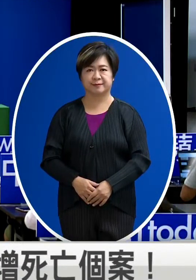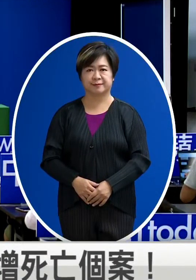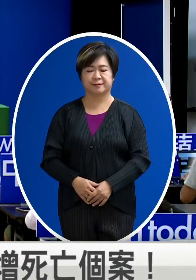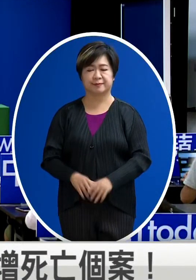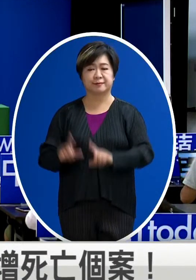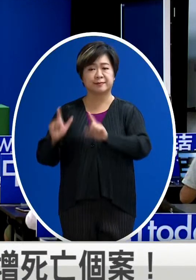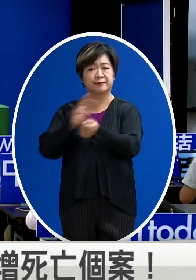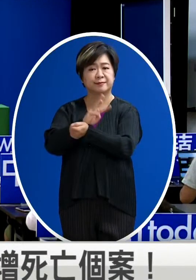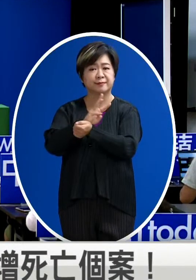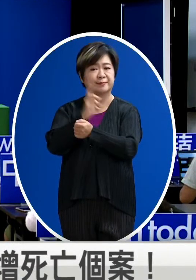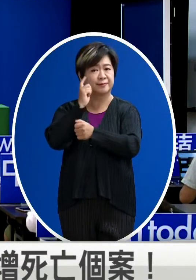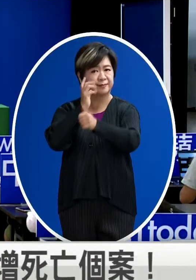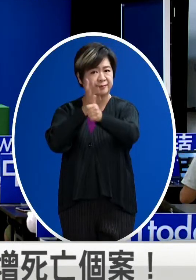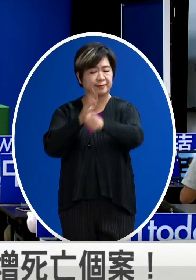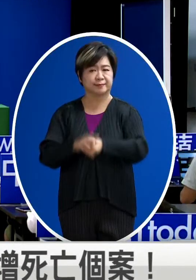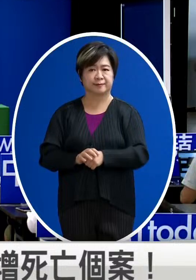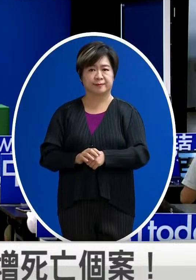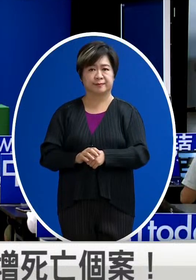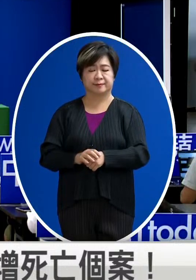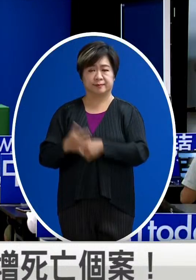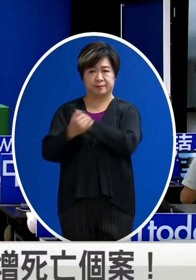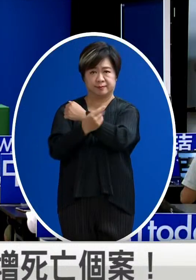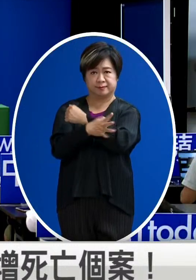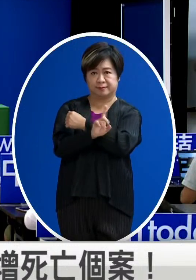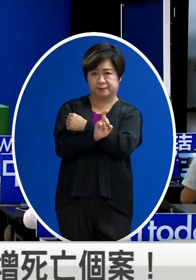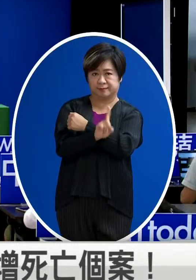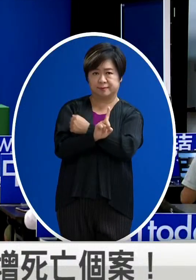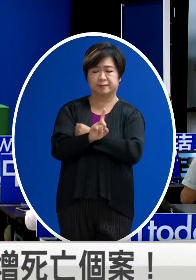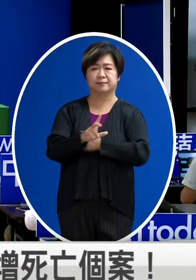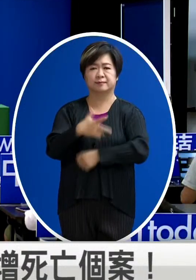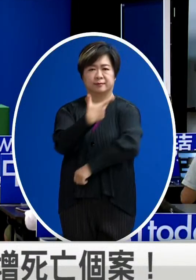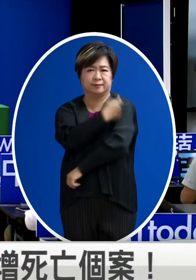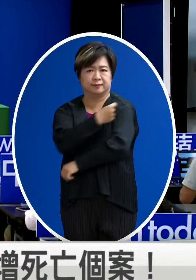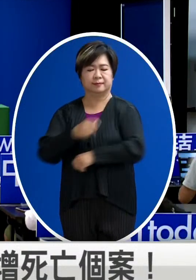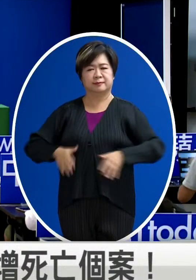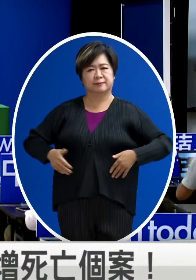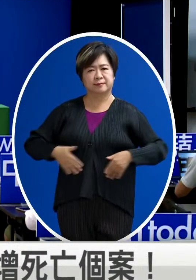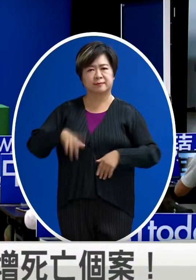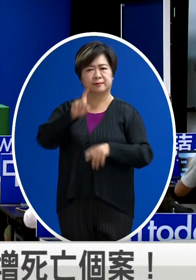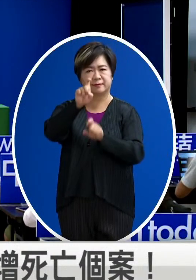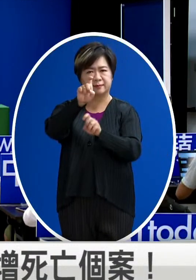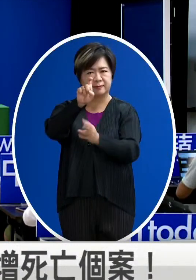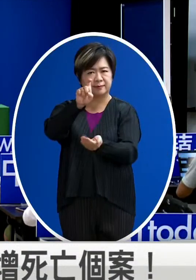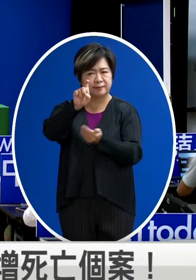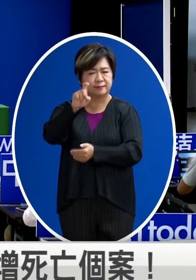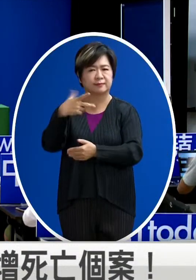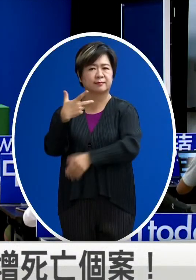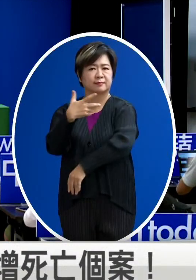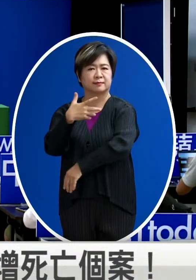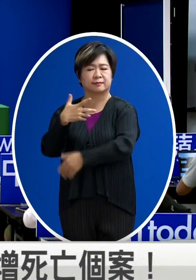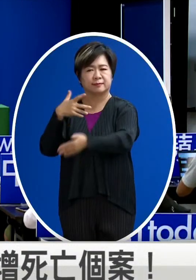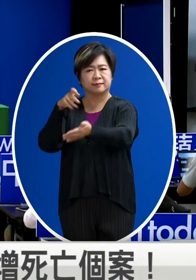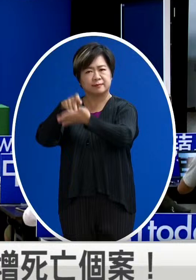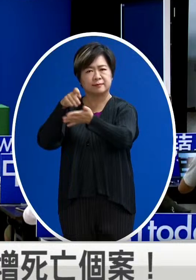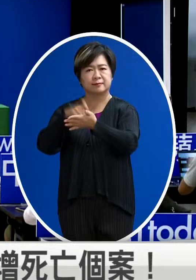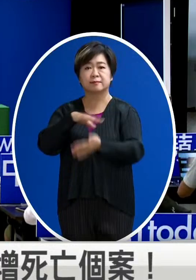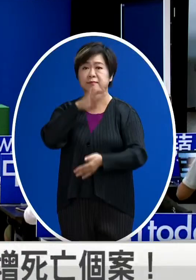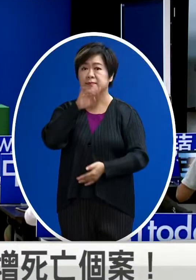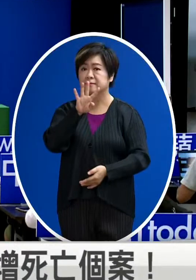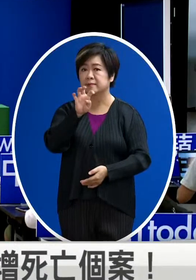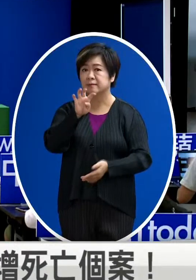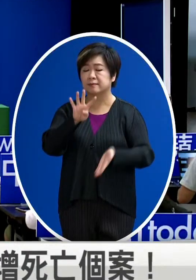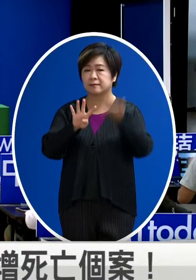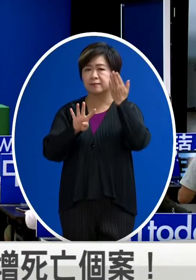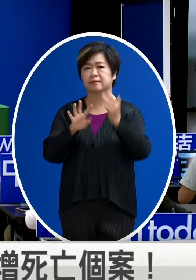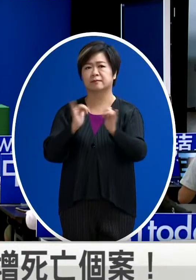你好，东森提问，想要问这第11轮的疫苗紧急加开，10月13号前意愿登记，那么44岁以上的民众，但很多